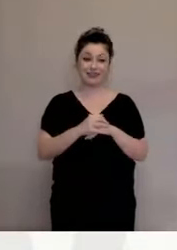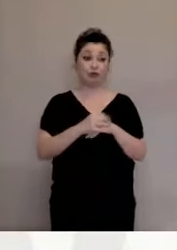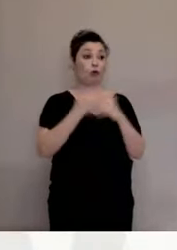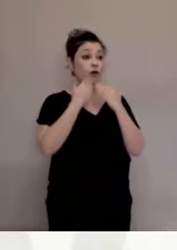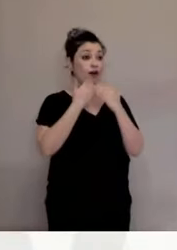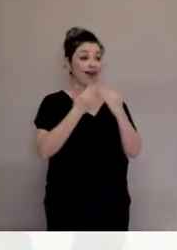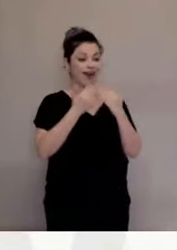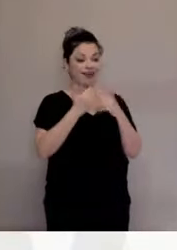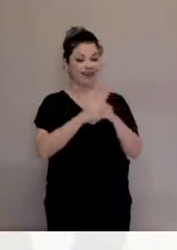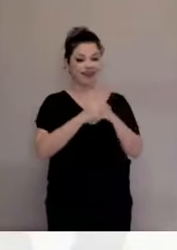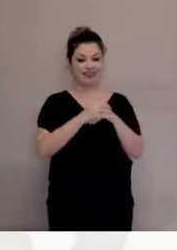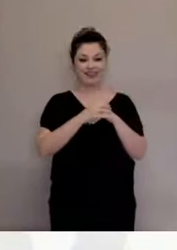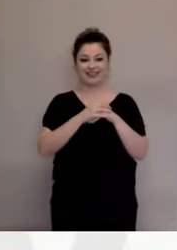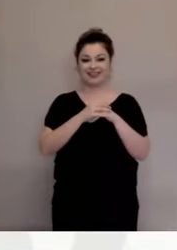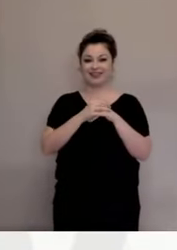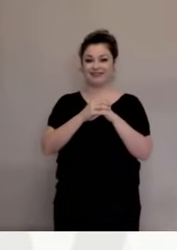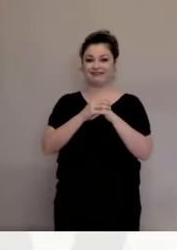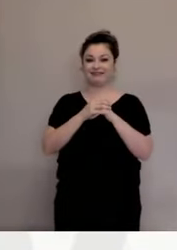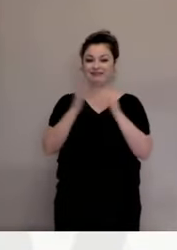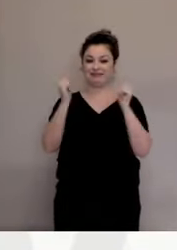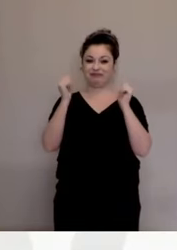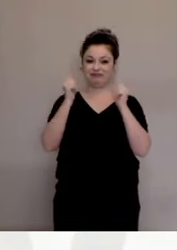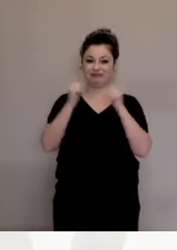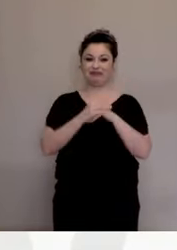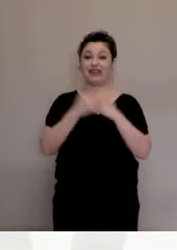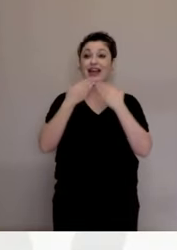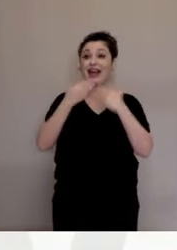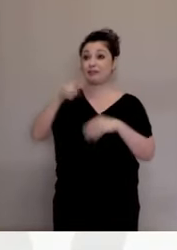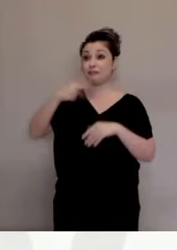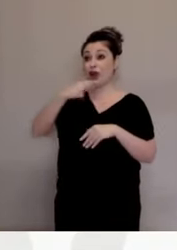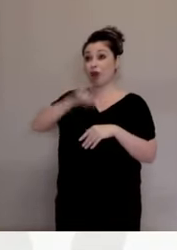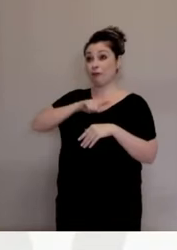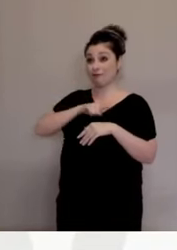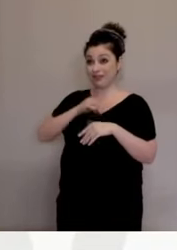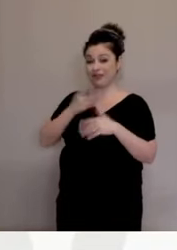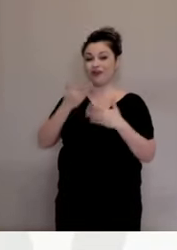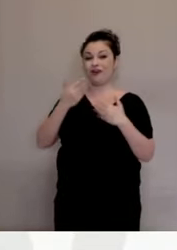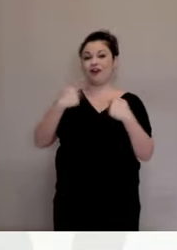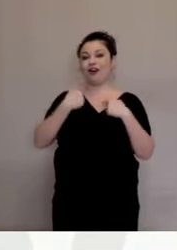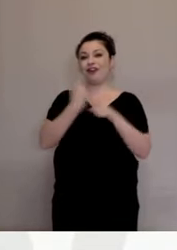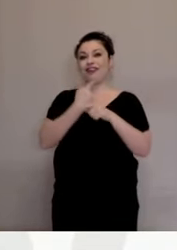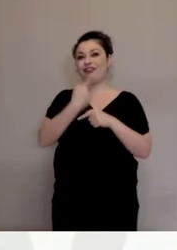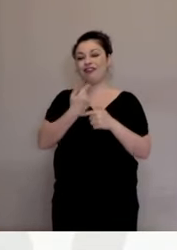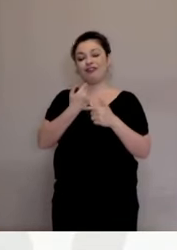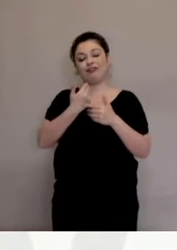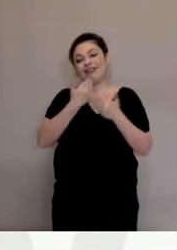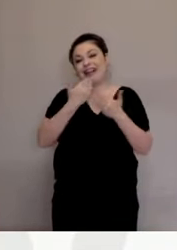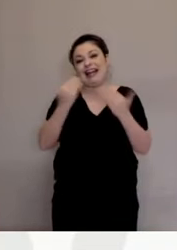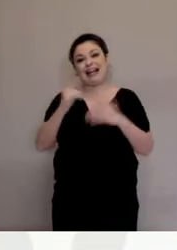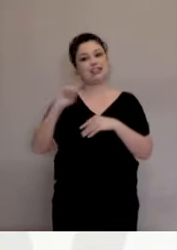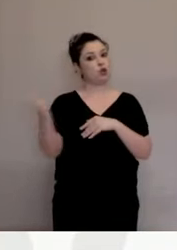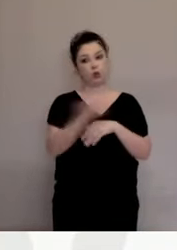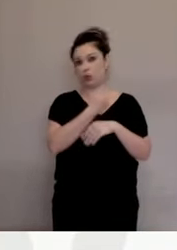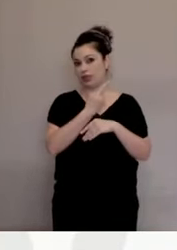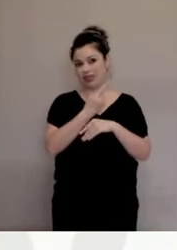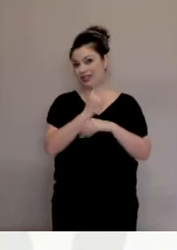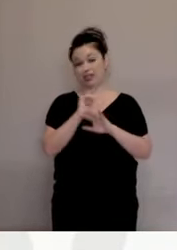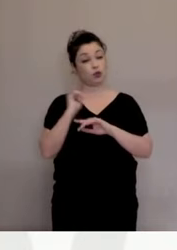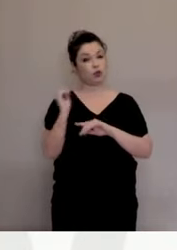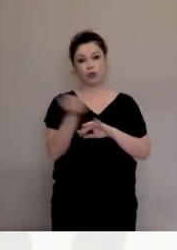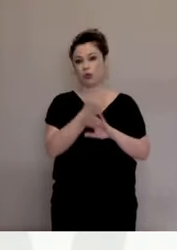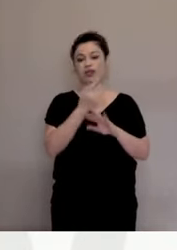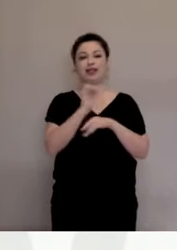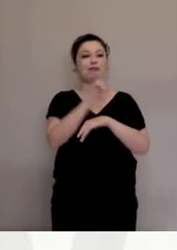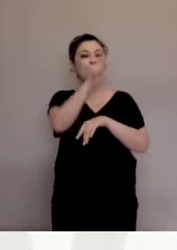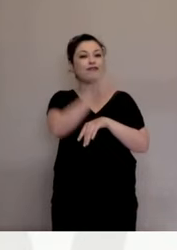grazie a lei. Merci beaucoup. Grazie anche da parte mia. Io devo ringraziarvi tutti e tutte, il